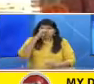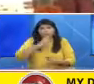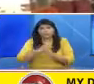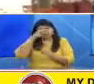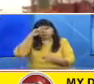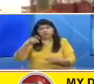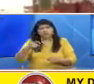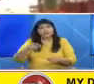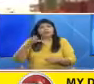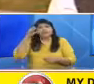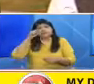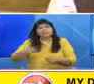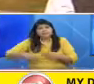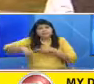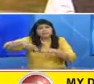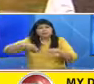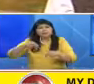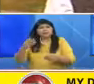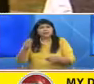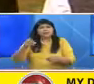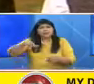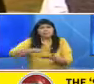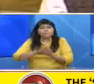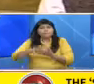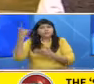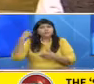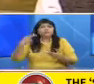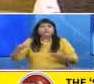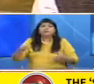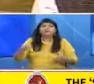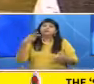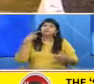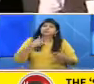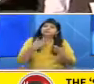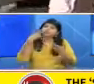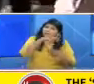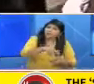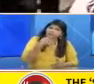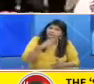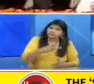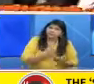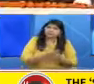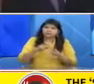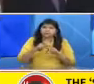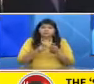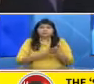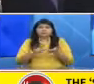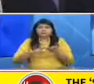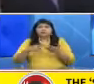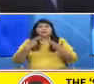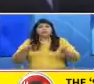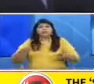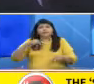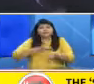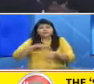में दांडी गया था। आजादी के आंदोलन में नमक सत्याग्रह, दांडी एक बहुत ही बड़ा